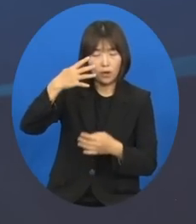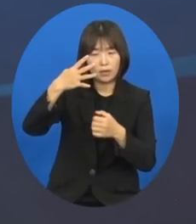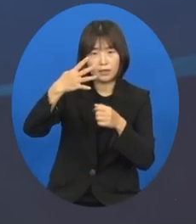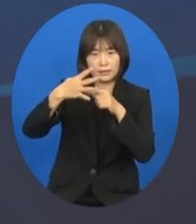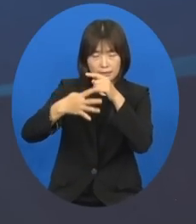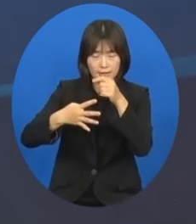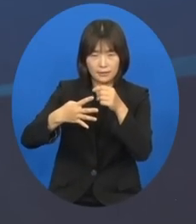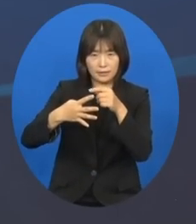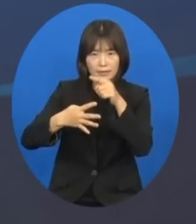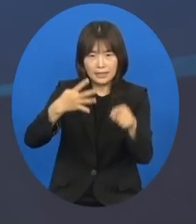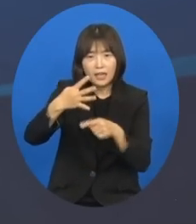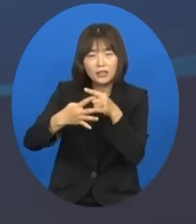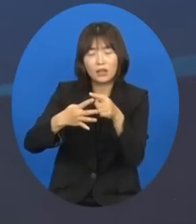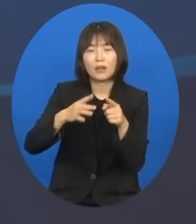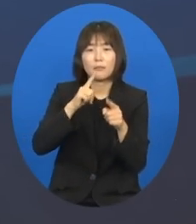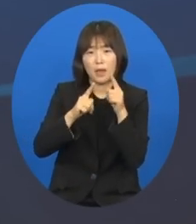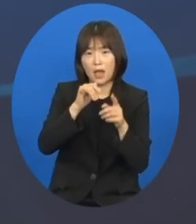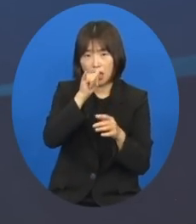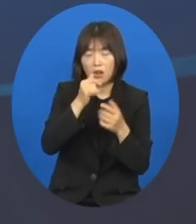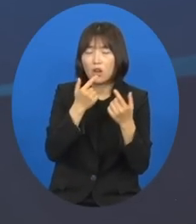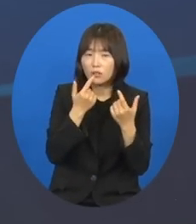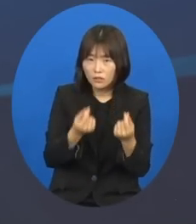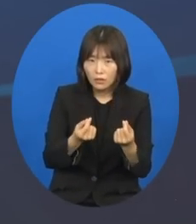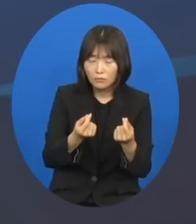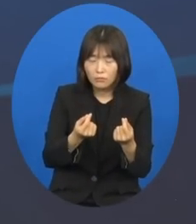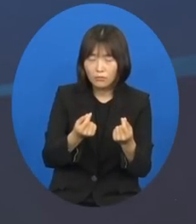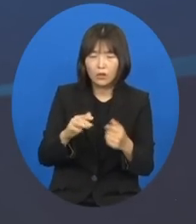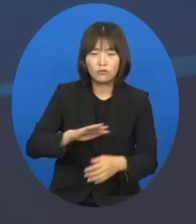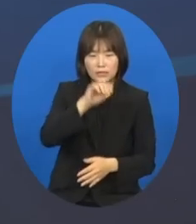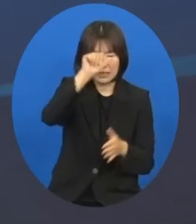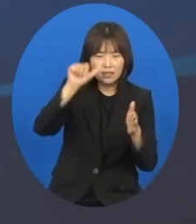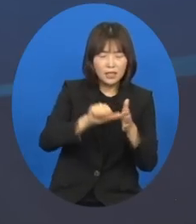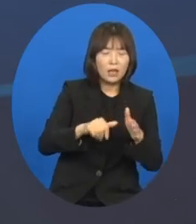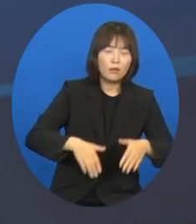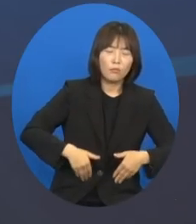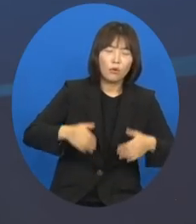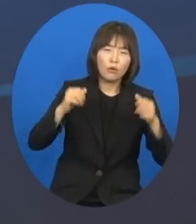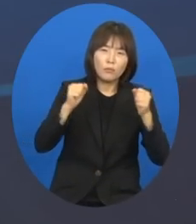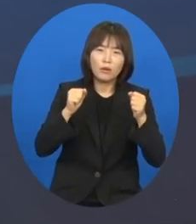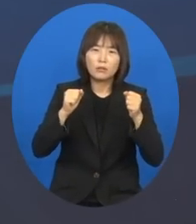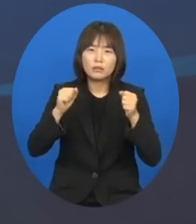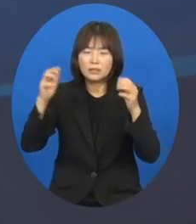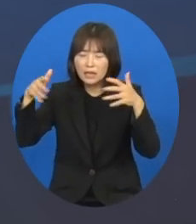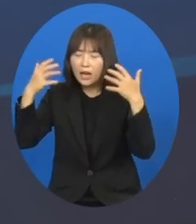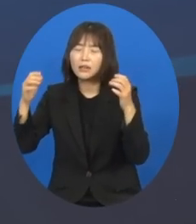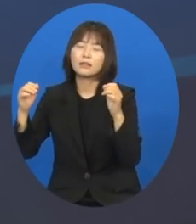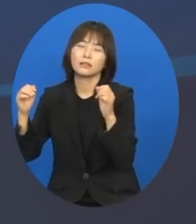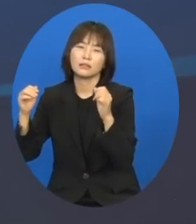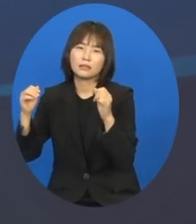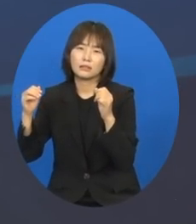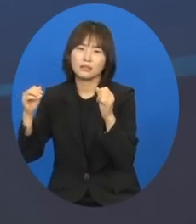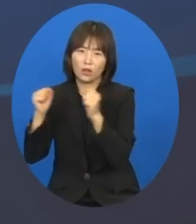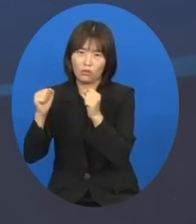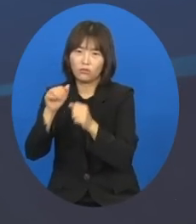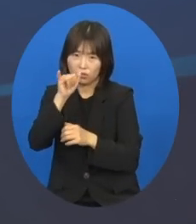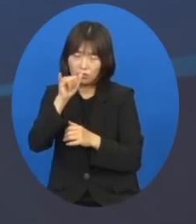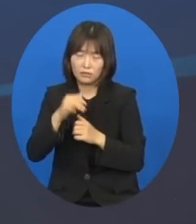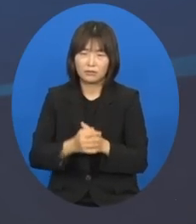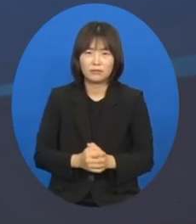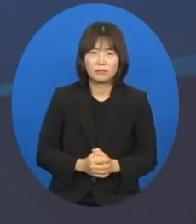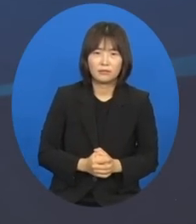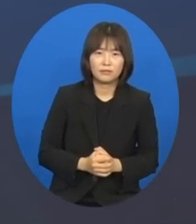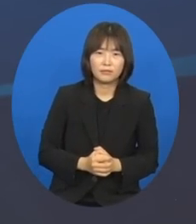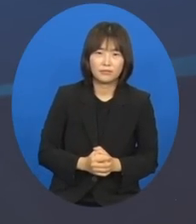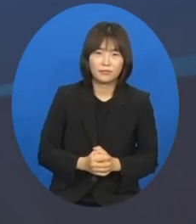말처럼 우리 인생에도 봄 여름 가을 겨울이 있는데 봄에는 봄의 은혜 여름에는 여름의 은혜